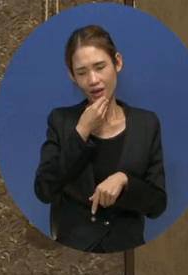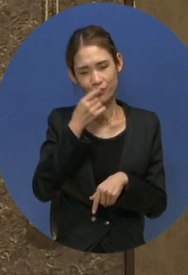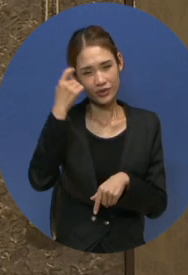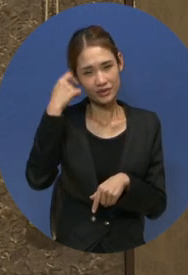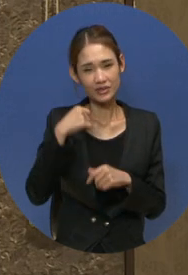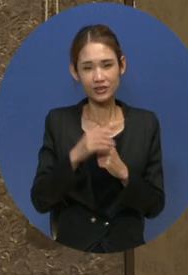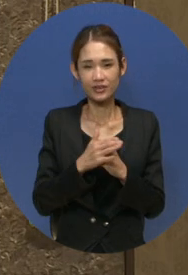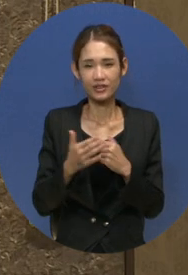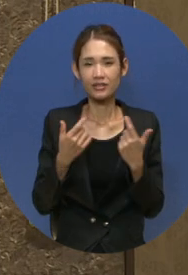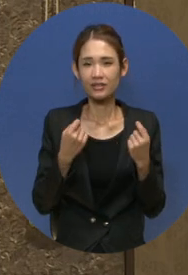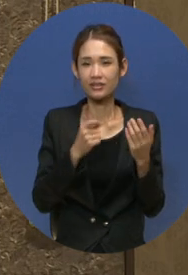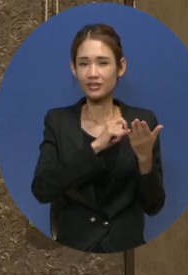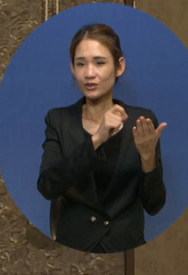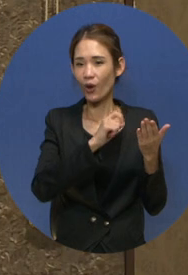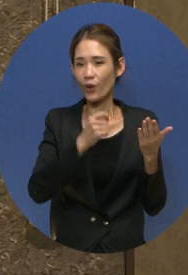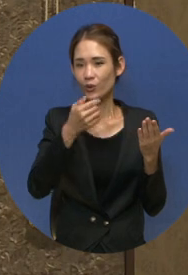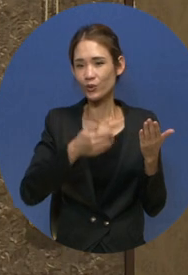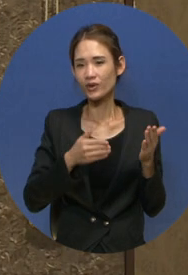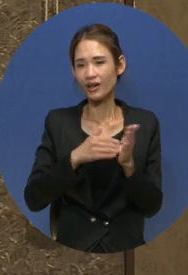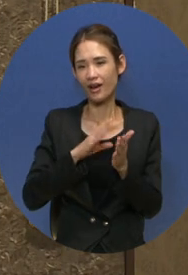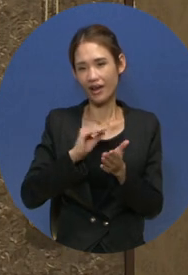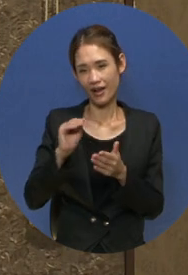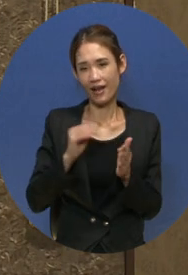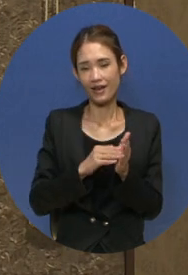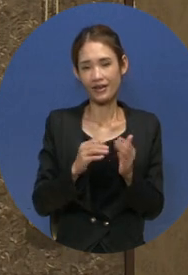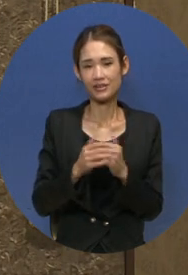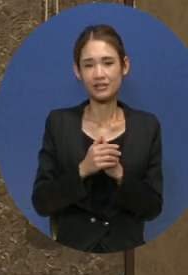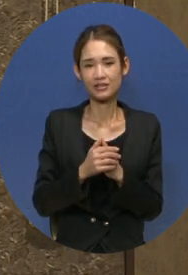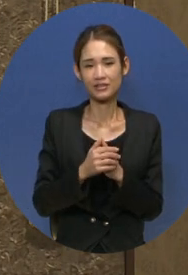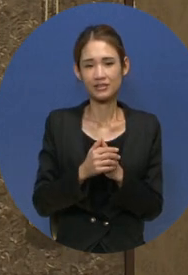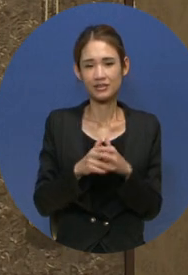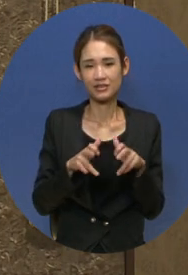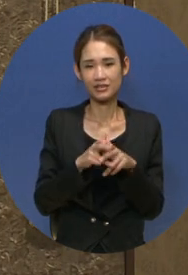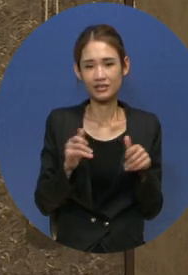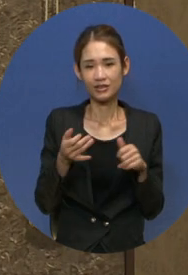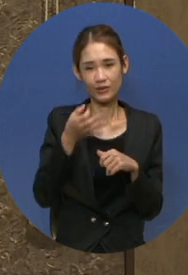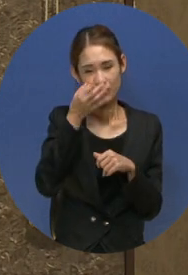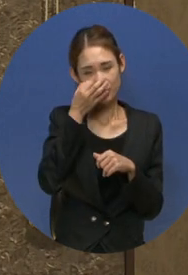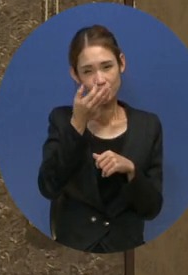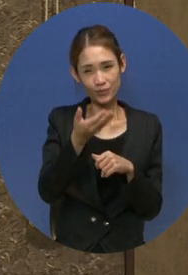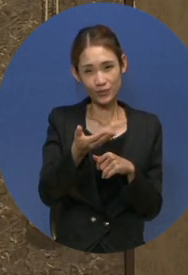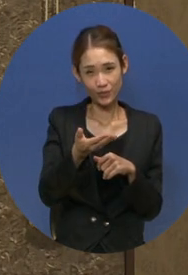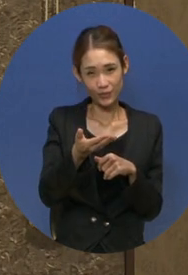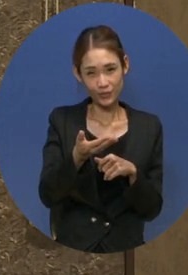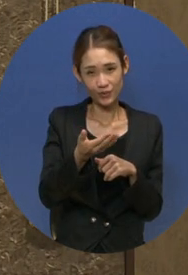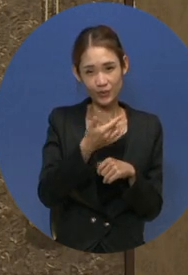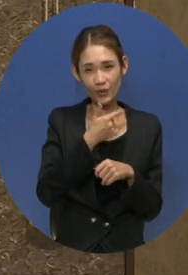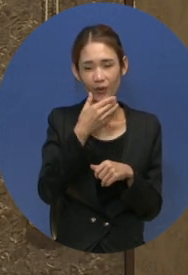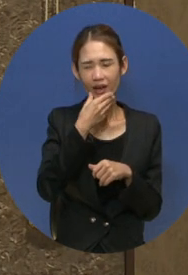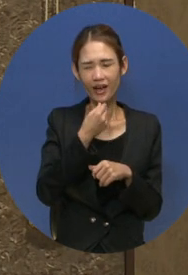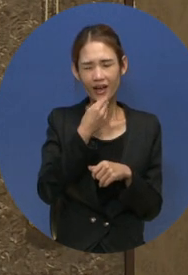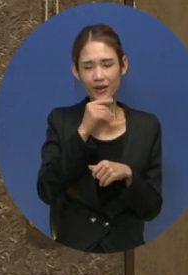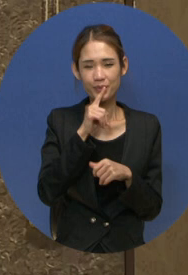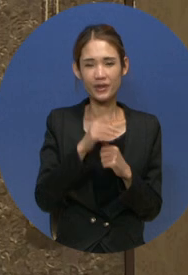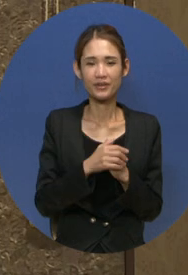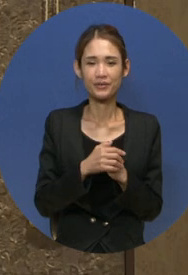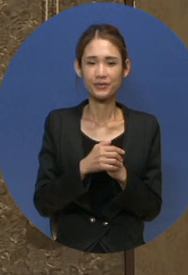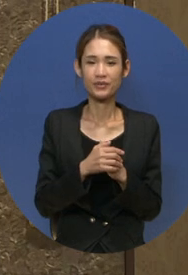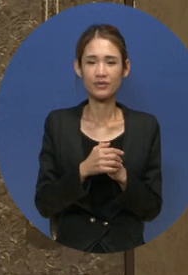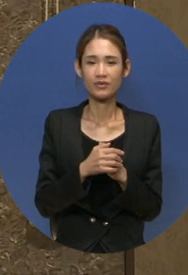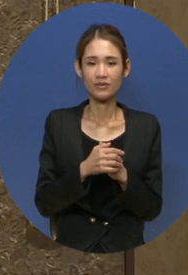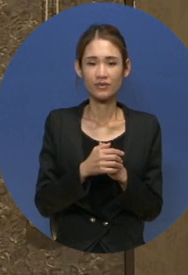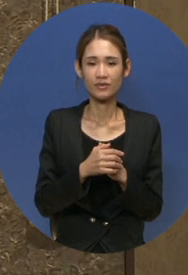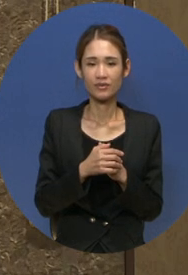가졌다. 그거를 적어 주고 가셨어. 이제 이거를 이제 우리 장애인분들한테 보여줬더니 너무 행복해 하는 거예요.